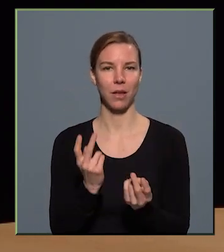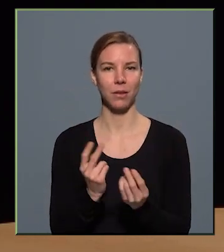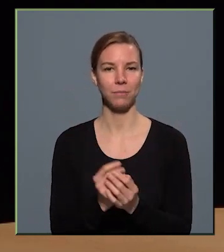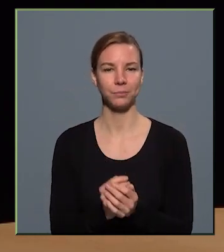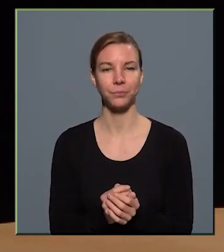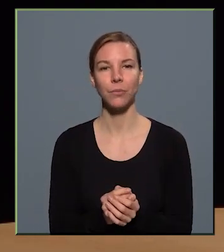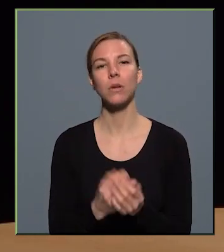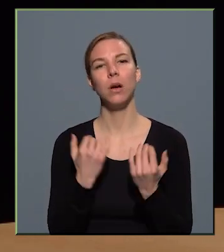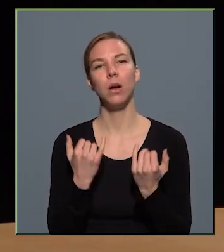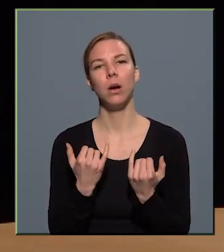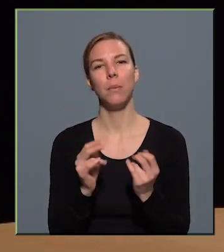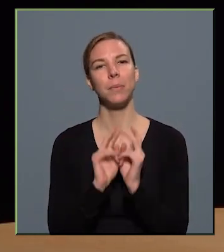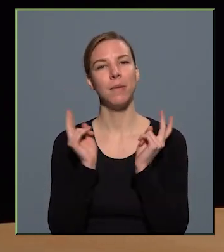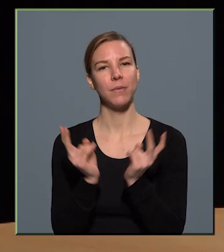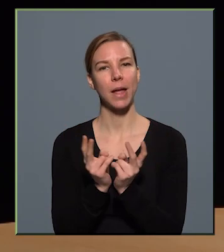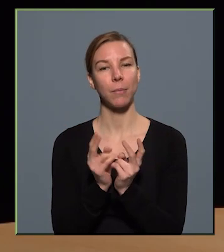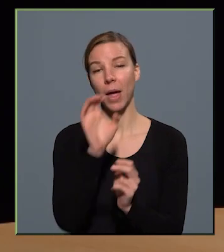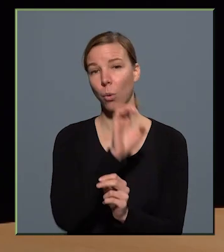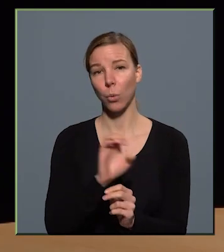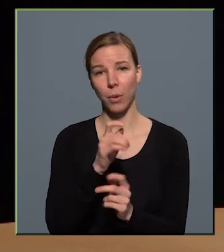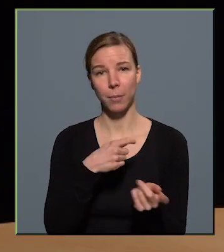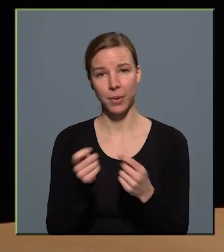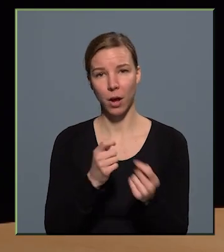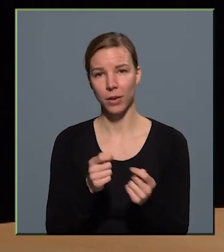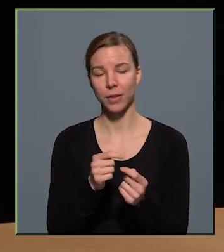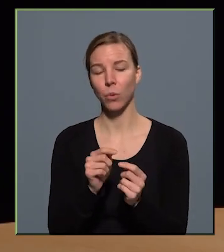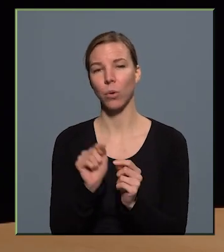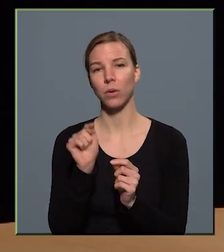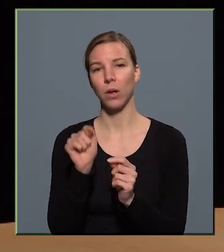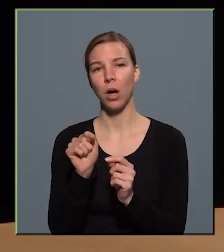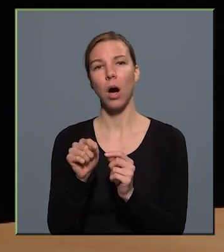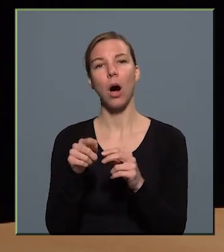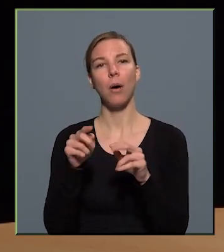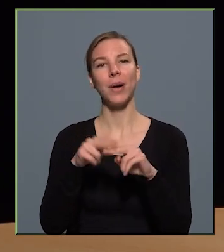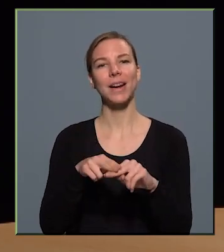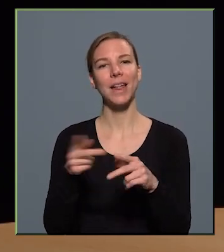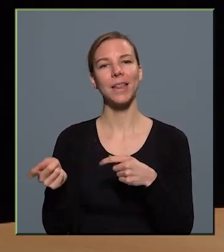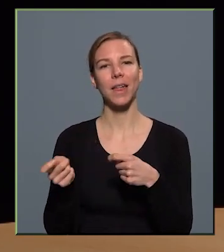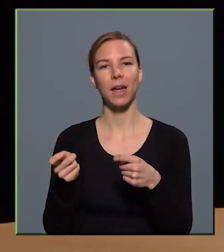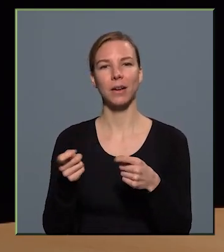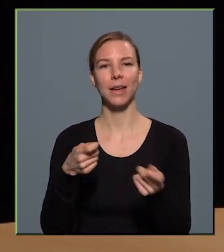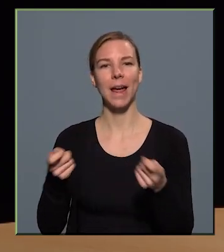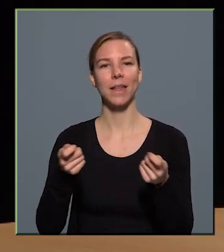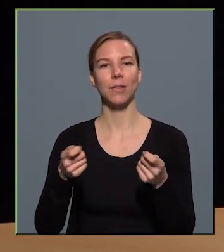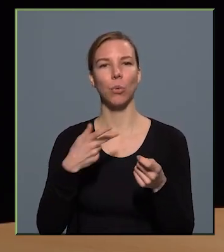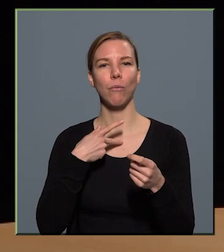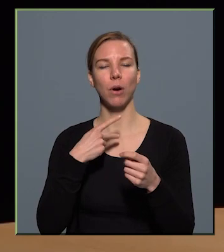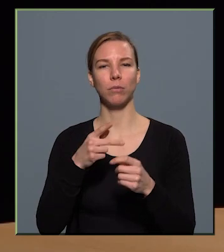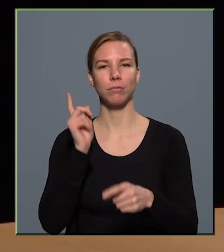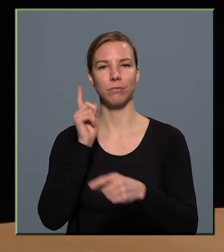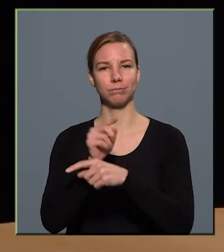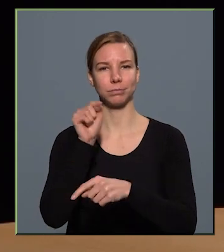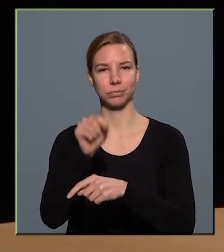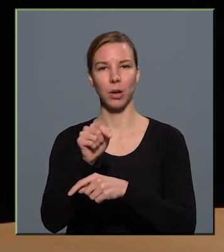a világon, az európai piacon mindenképpen a rendszerirányítók vannak arra felhatalmazva, hogy az egyensúlyt fenntartsák. Ez egy